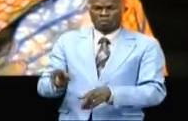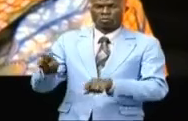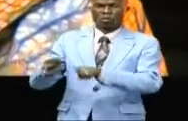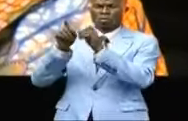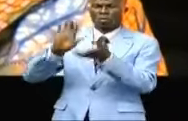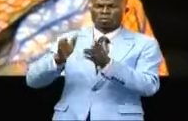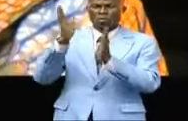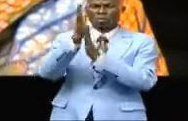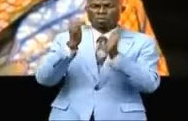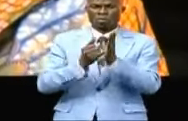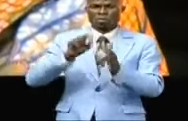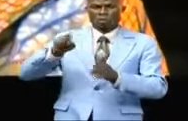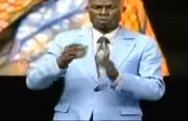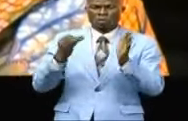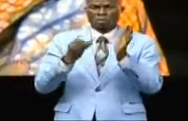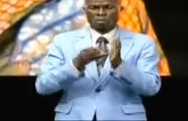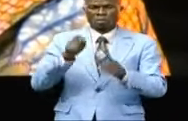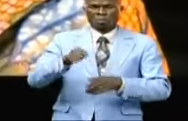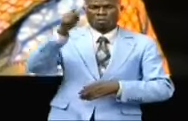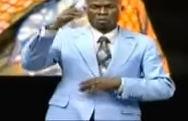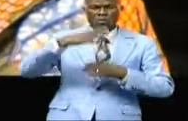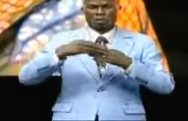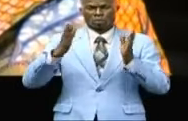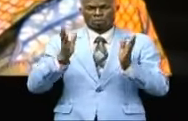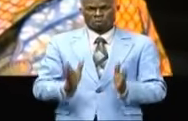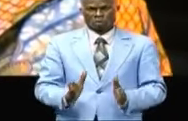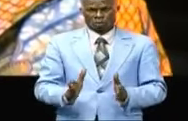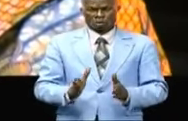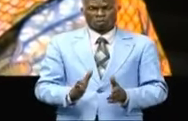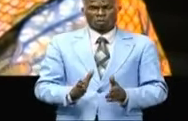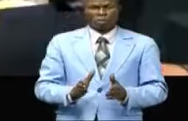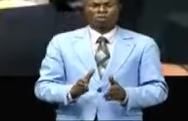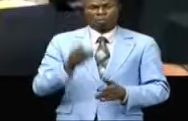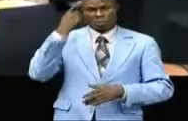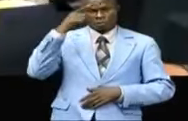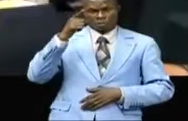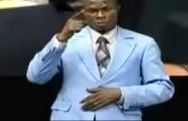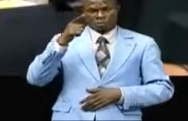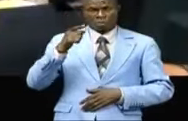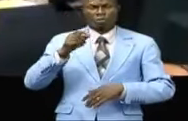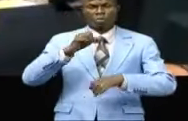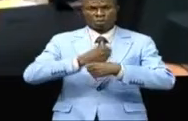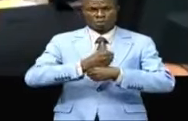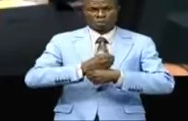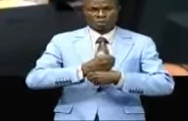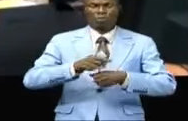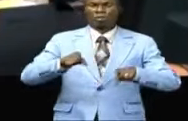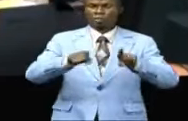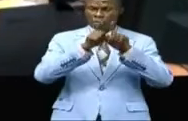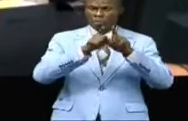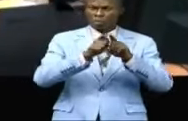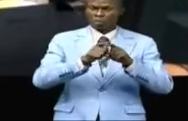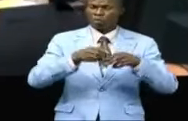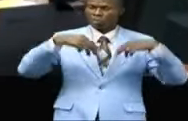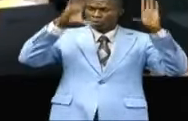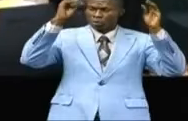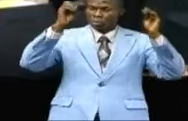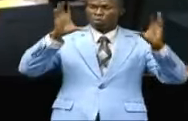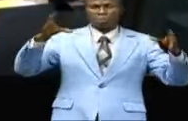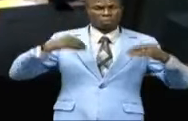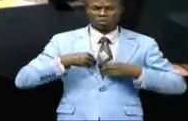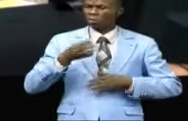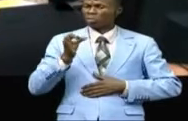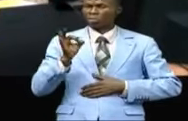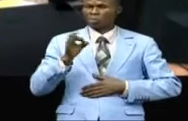s'élève à 16,7 millions de dollars. Cependant, compte tenu de l'installation d'un liquidateur non approuvé par la Banque